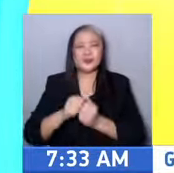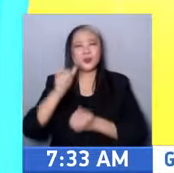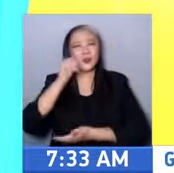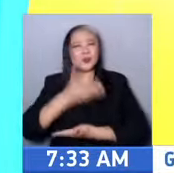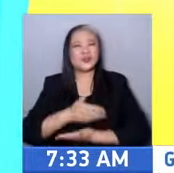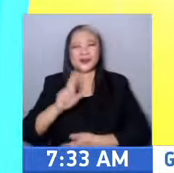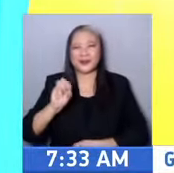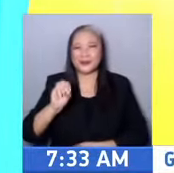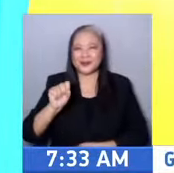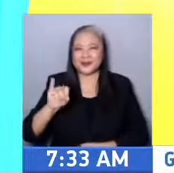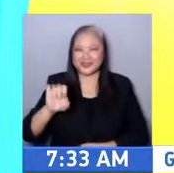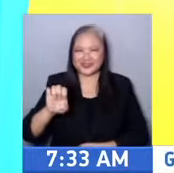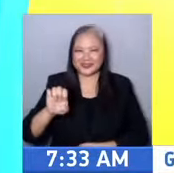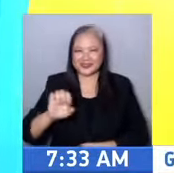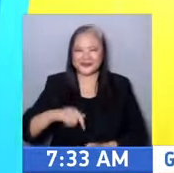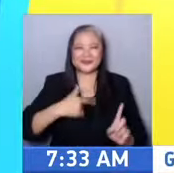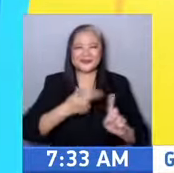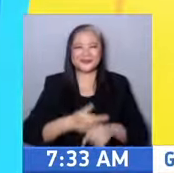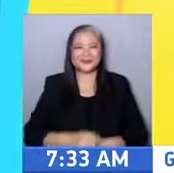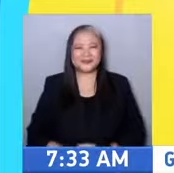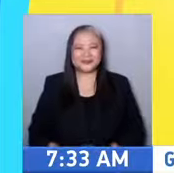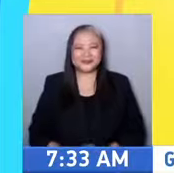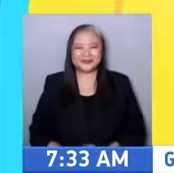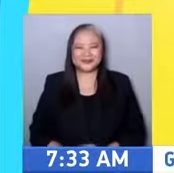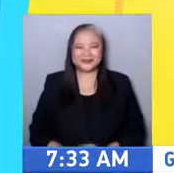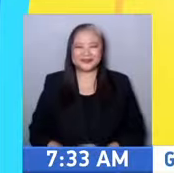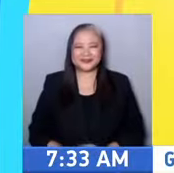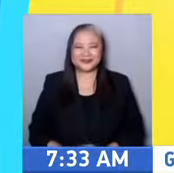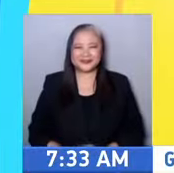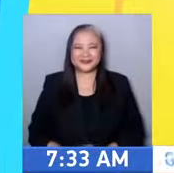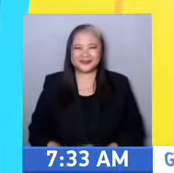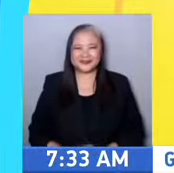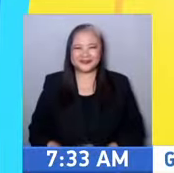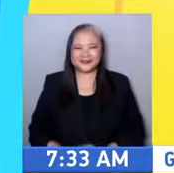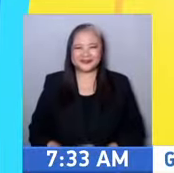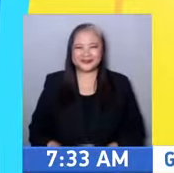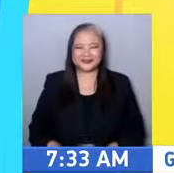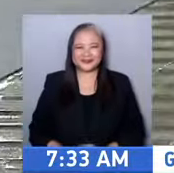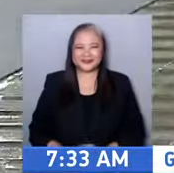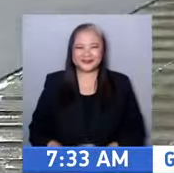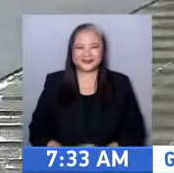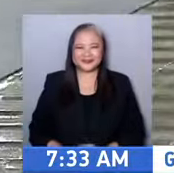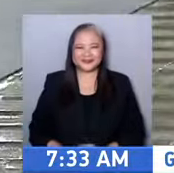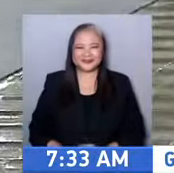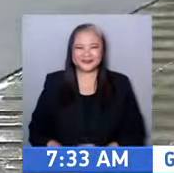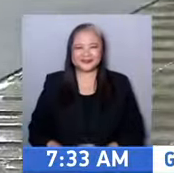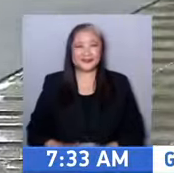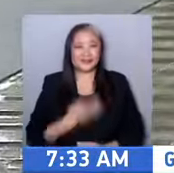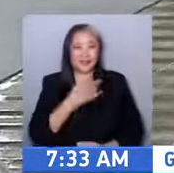guys. Oh, it looks That's fun. That's it. Now. I wanna swim. Good luck.